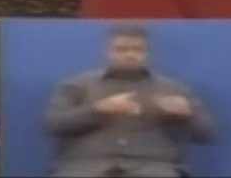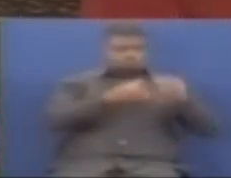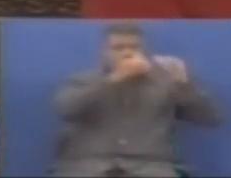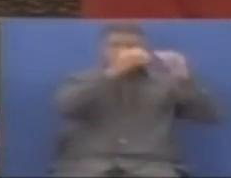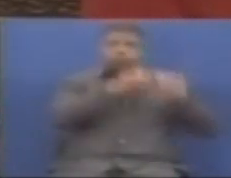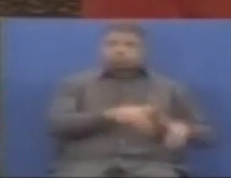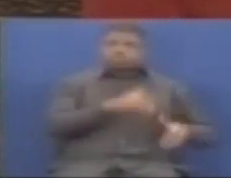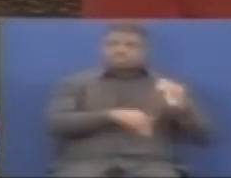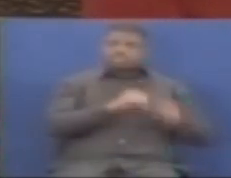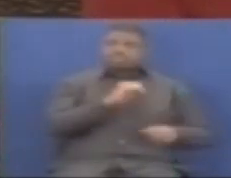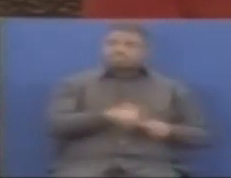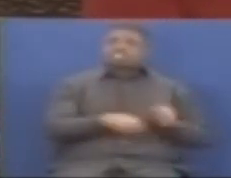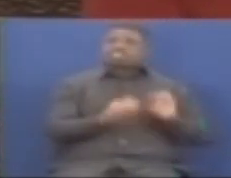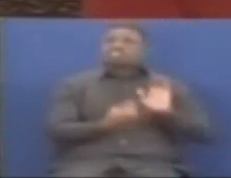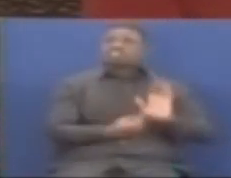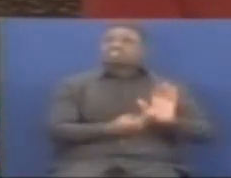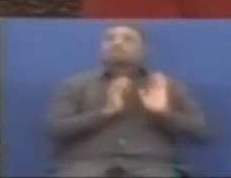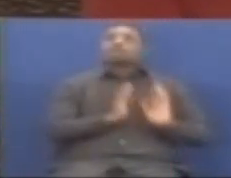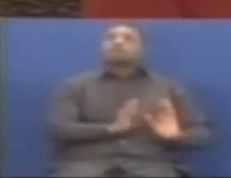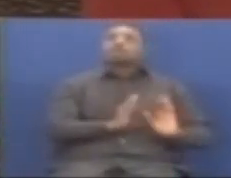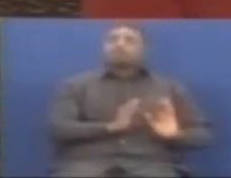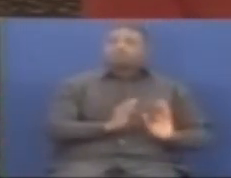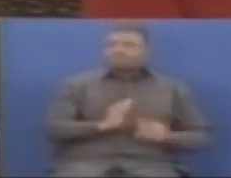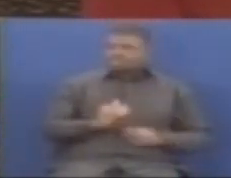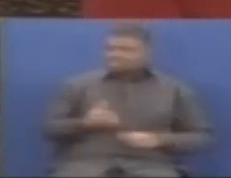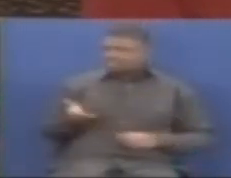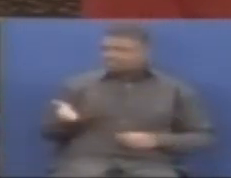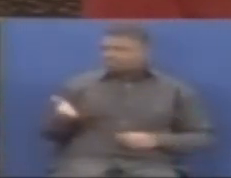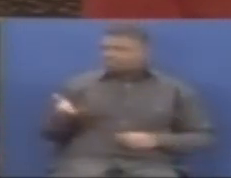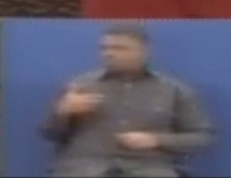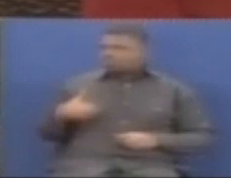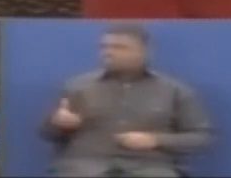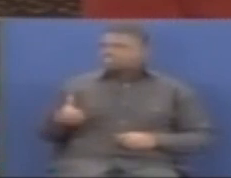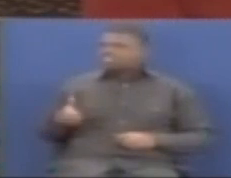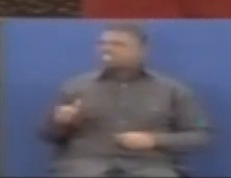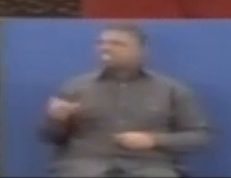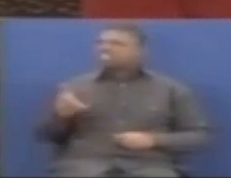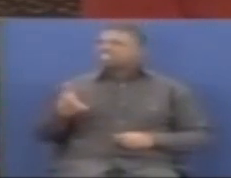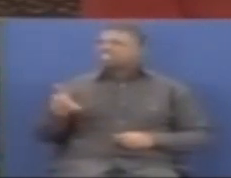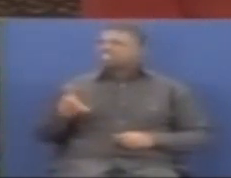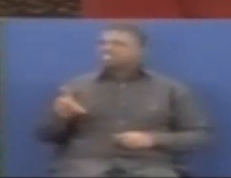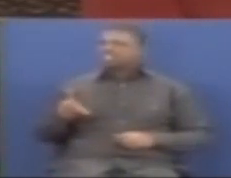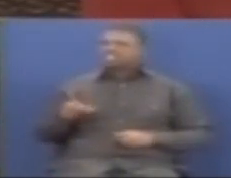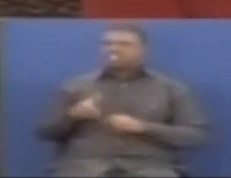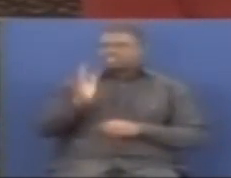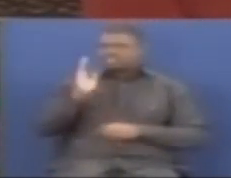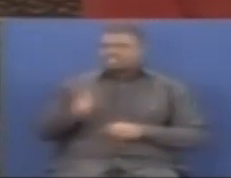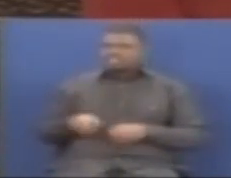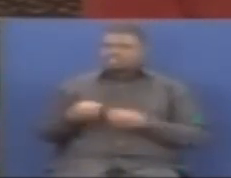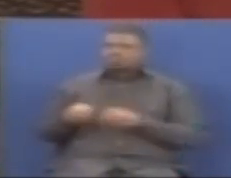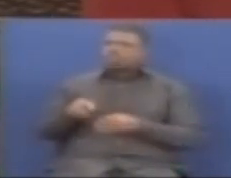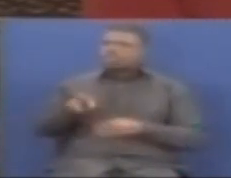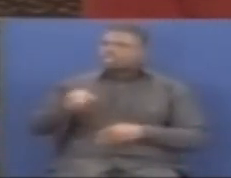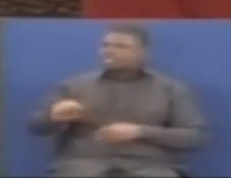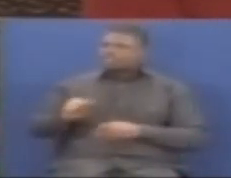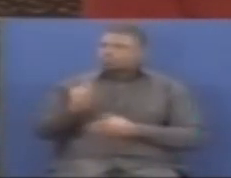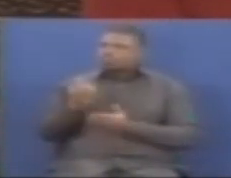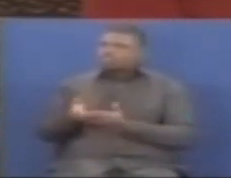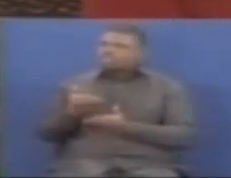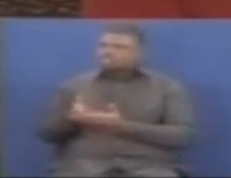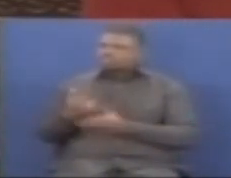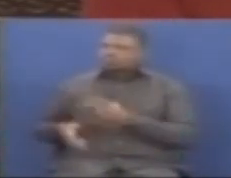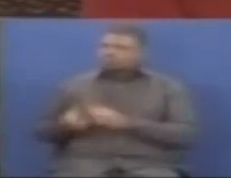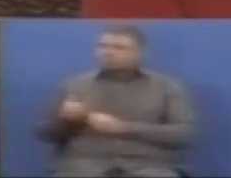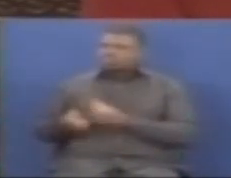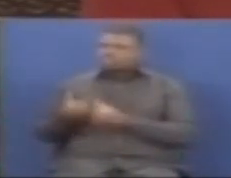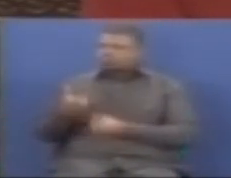kwa zaidi ya miezi 6. Ni lini Mheshimiwa Waziri serikali itatoa maelekezo kwa REA kuharakisha utatuzi wa changamoto